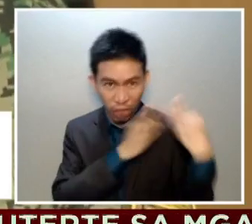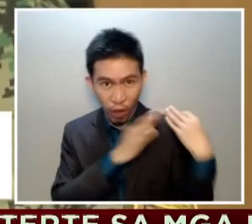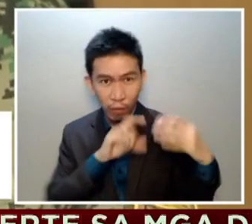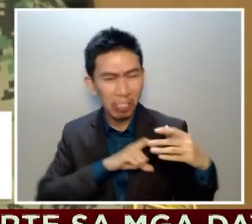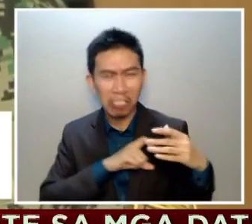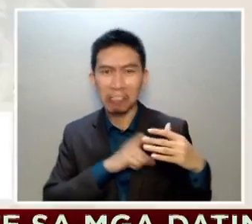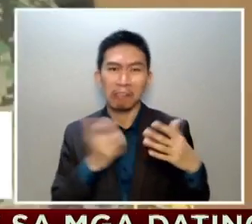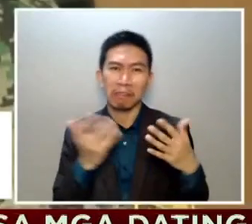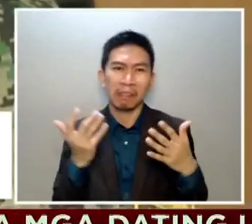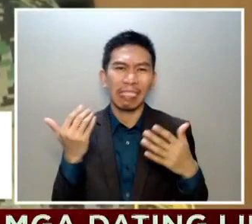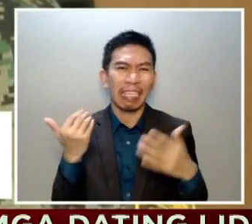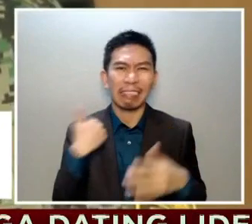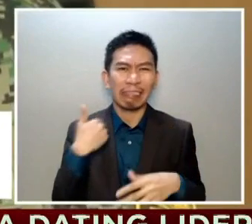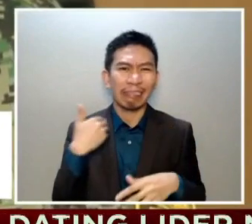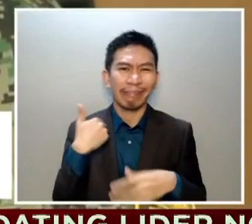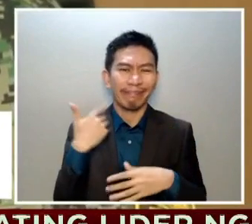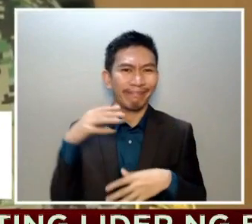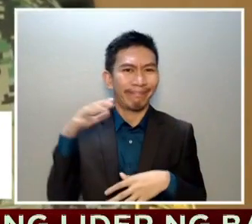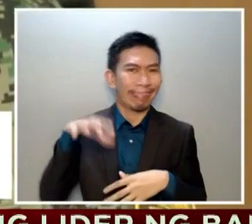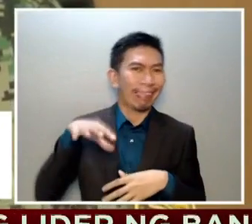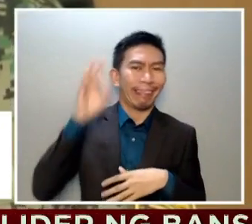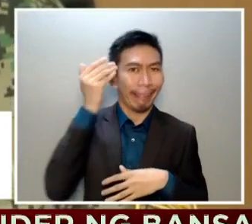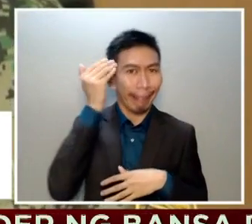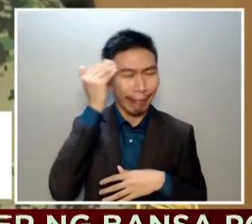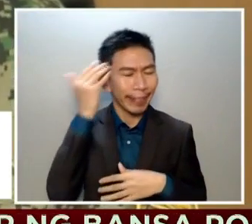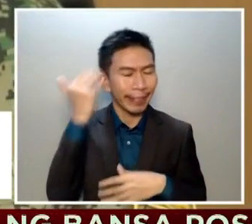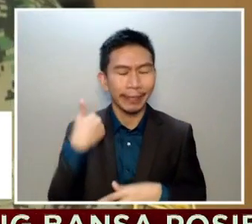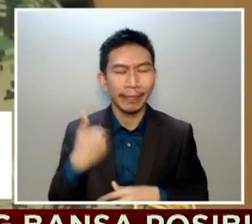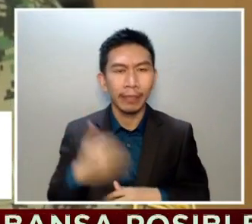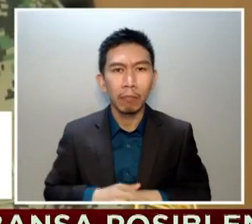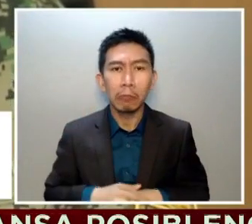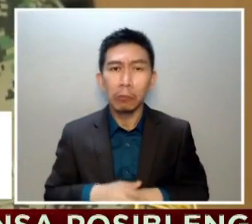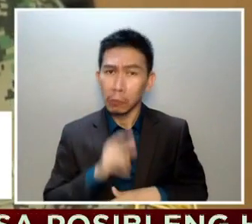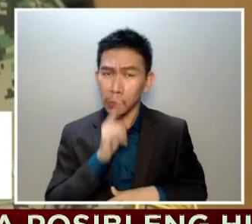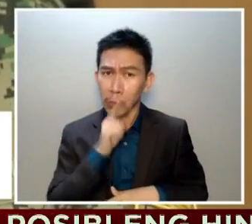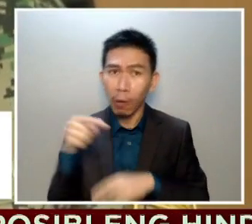doon natin i-establish yun. Eh kung talaga naman ang agaw ng baril,